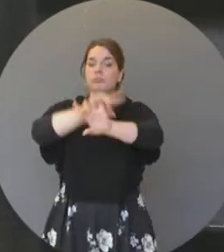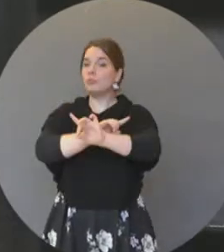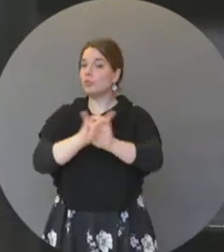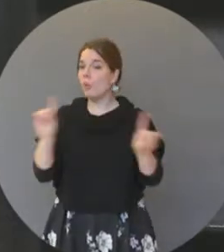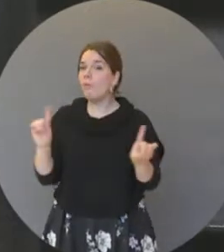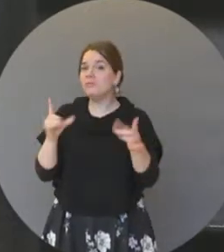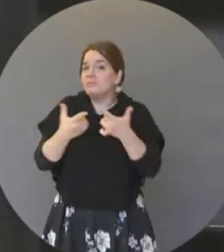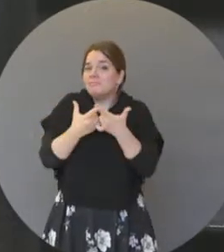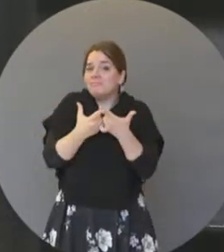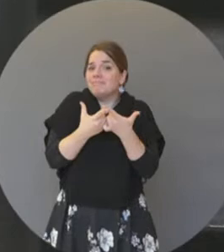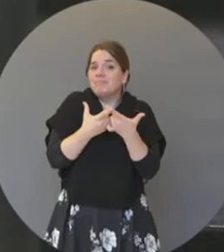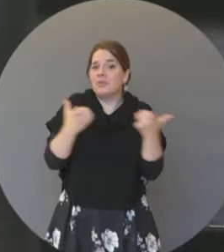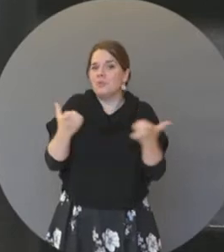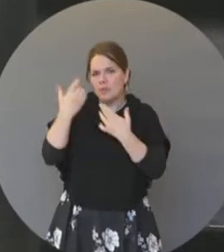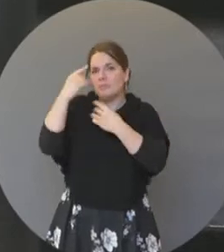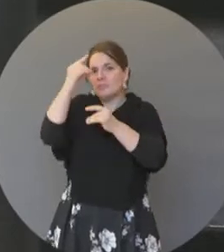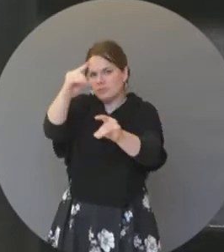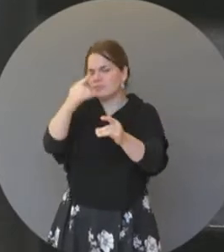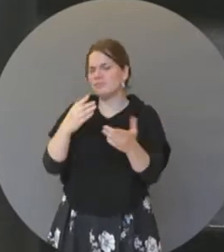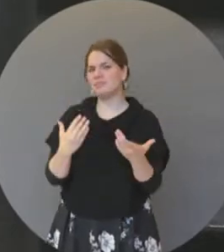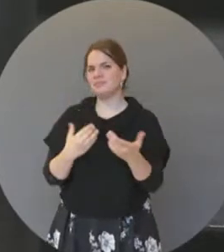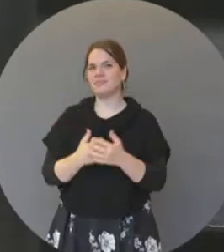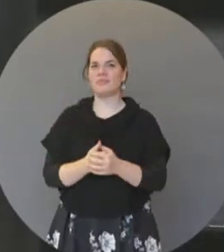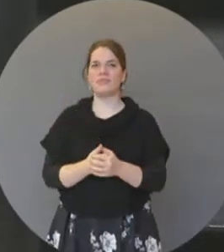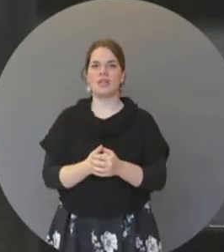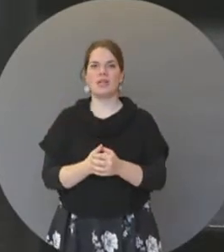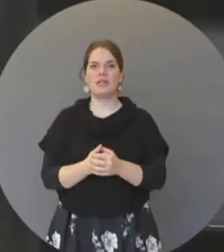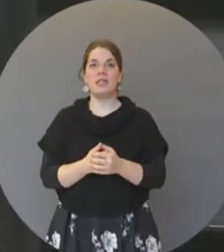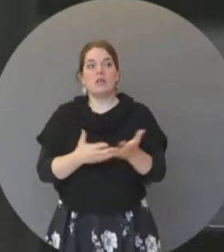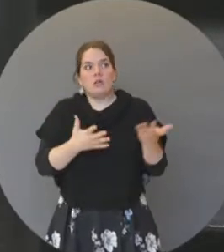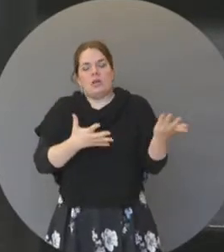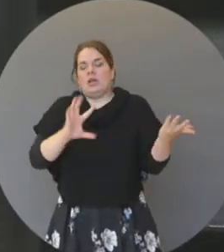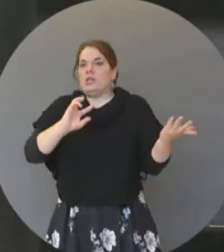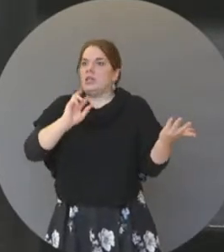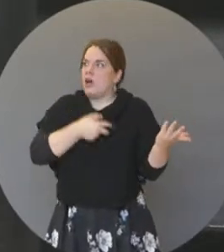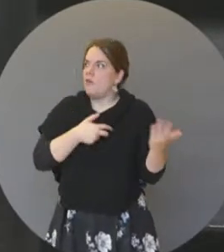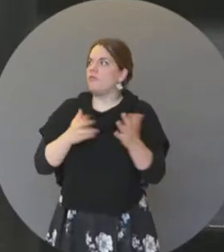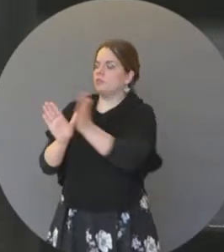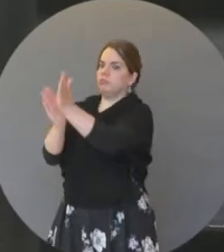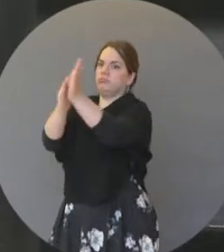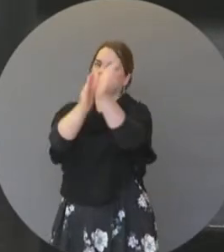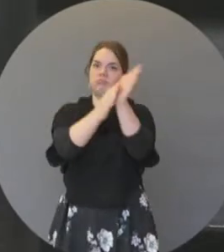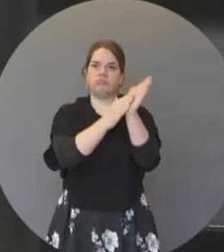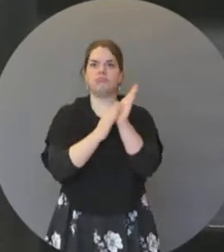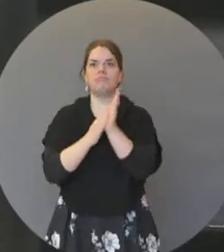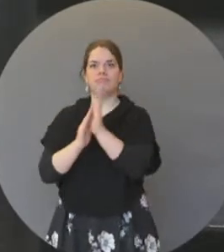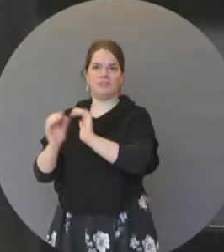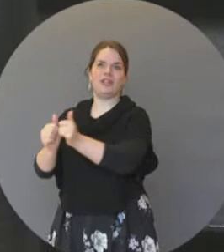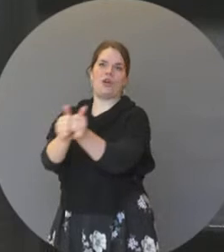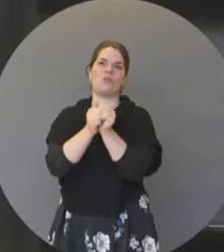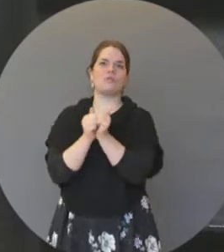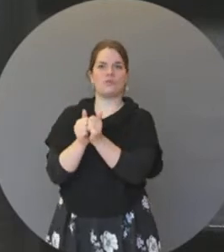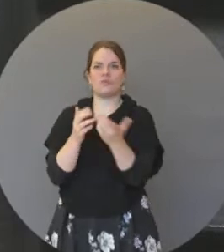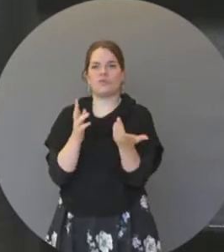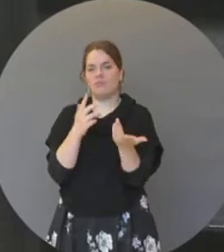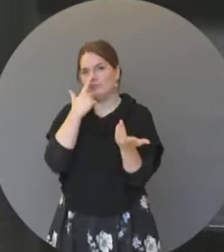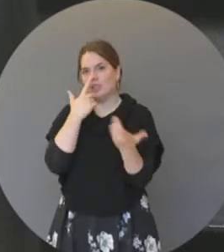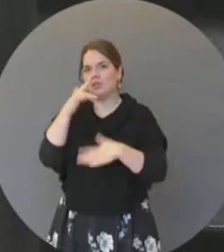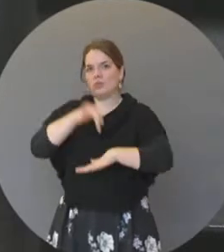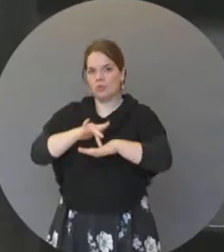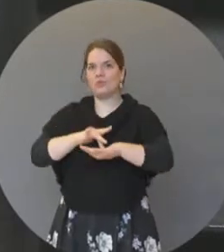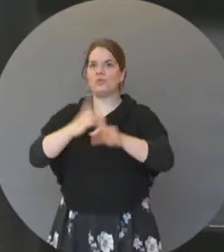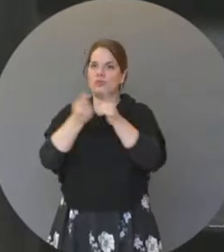des premières mesures annoncée et qu'on peut s'en féliciter collectivement que finalement ça ait enfin eu lieu